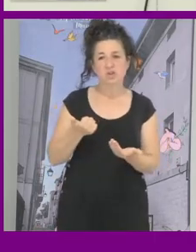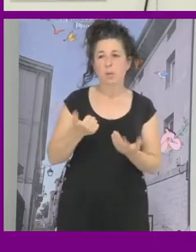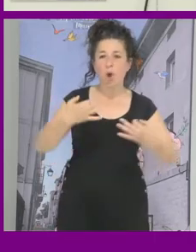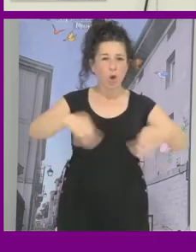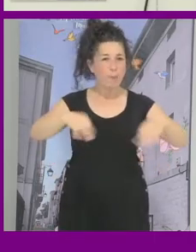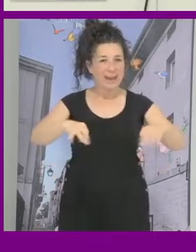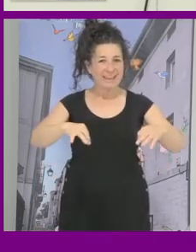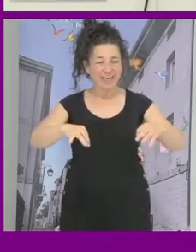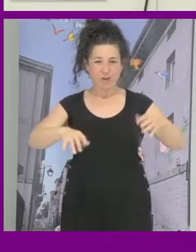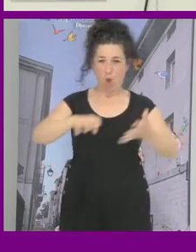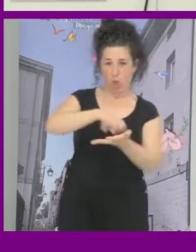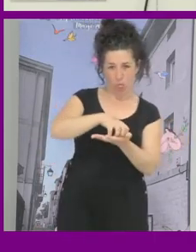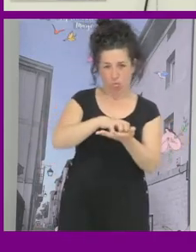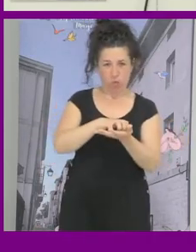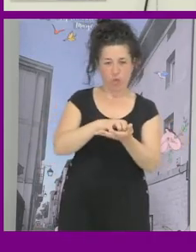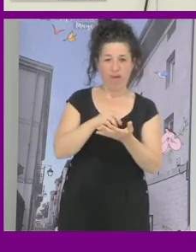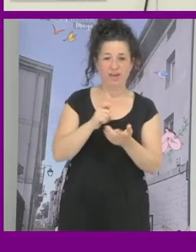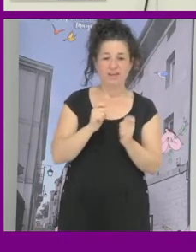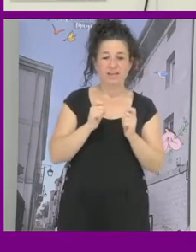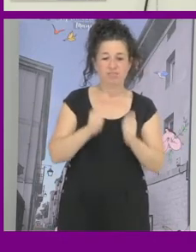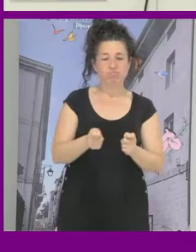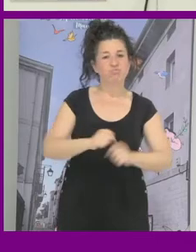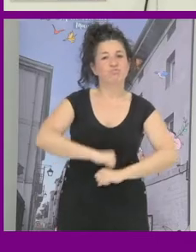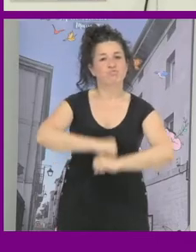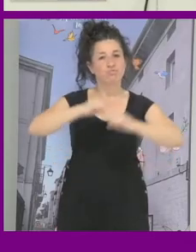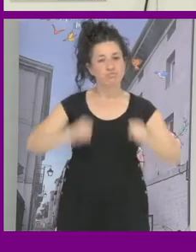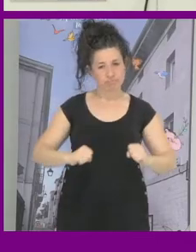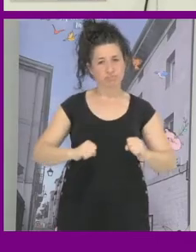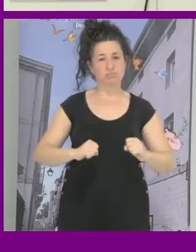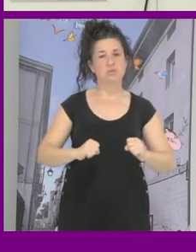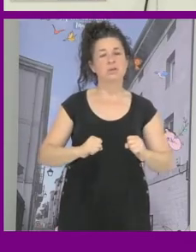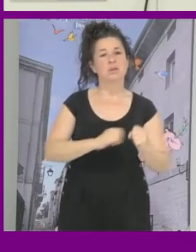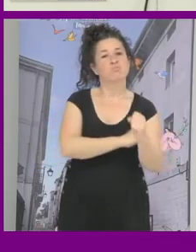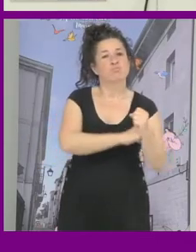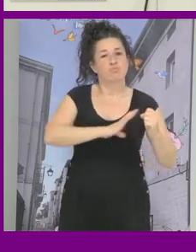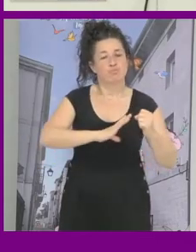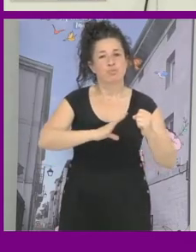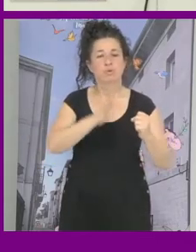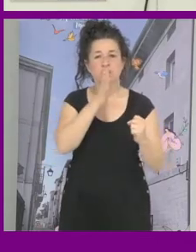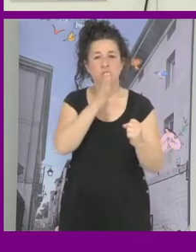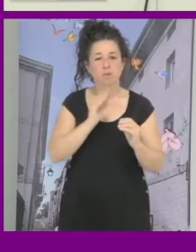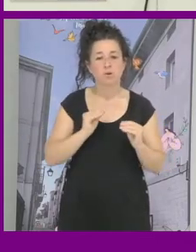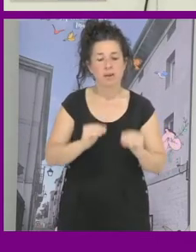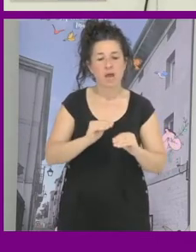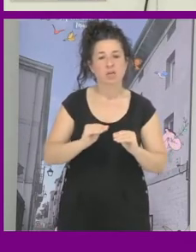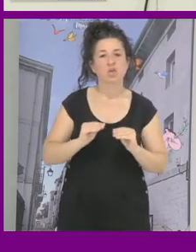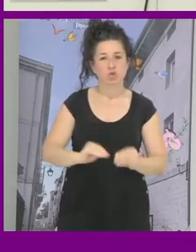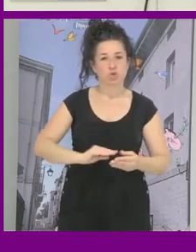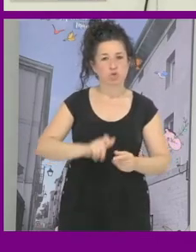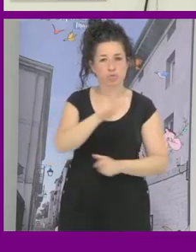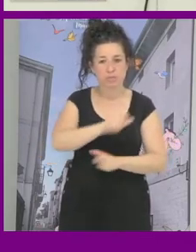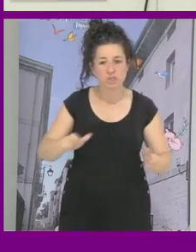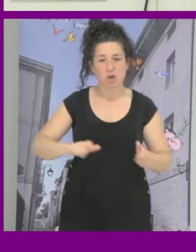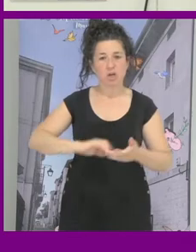hau eta ahaldundu egiten ditugu. Eta pertsonak eta haien anistasuna errespetatzeko esten ditugu. Baita euren